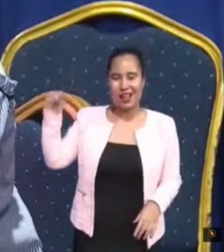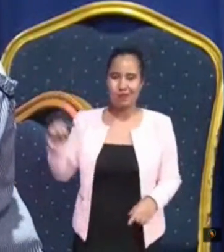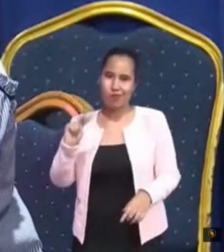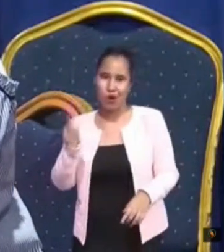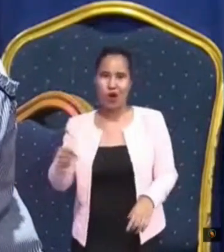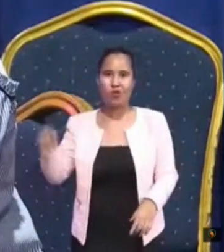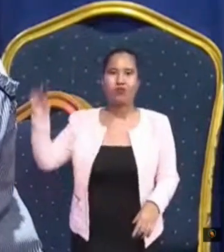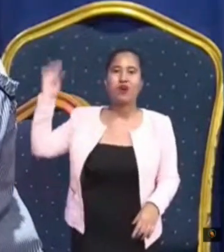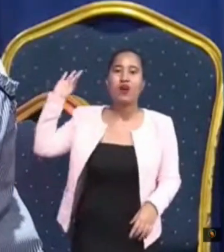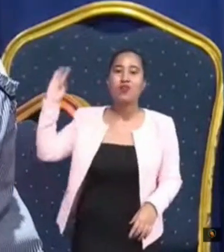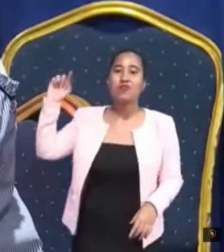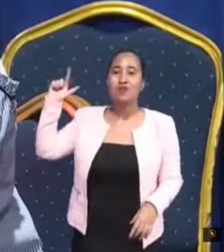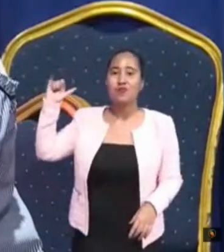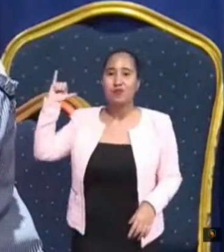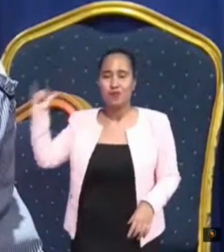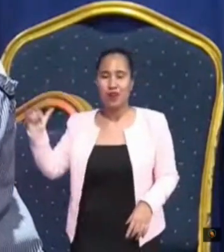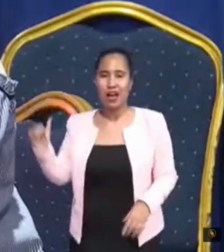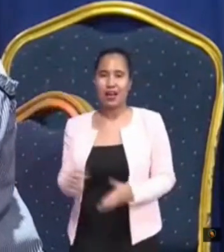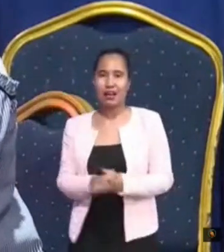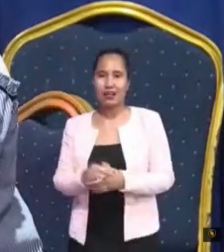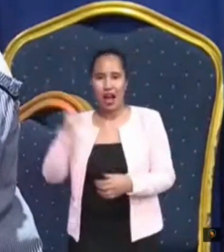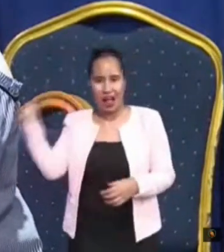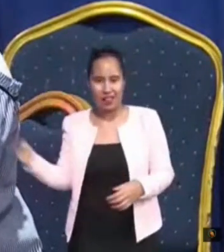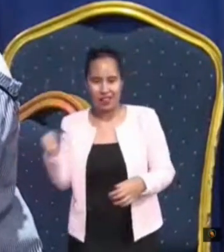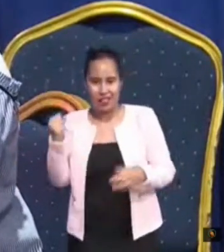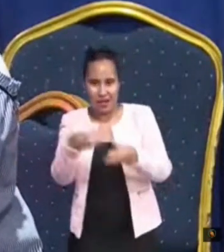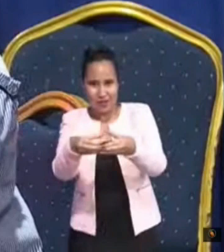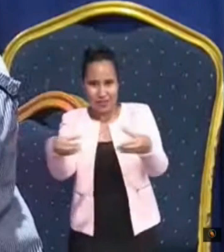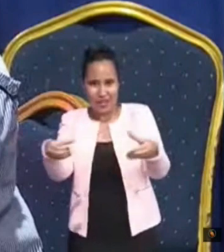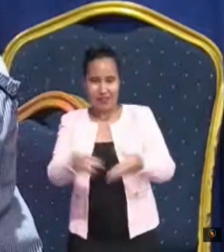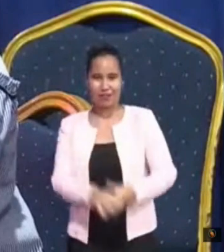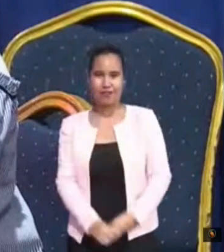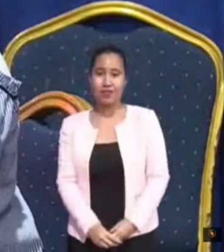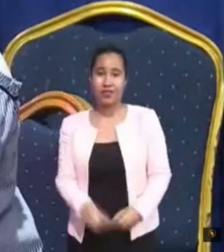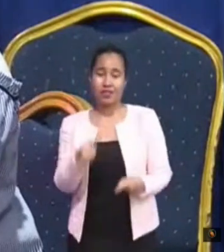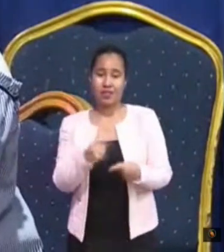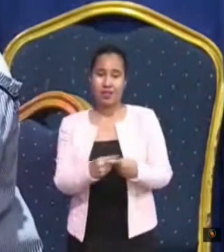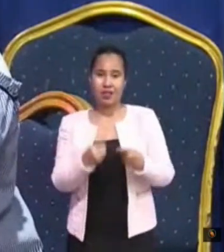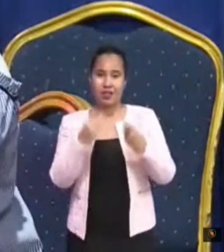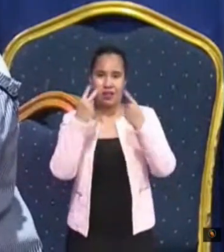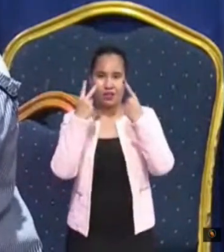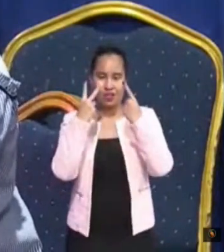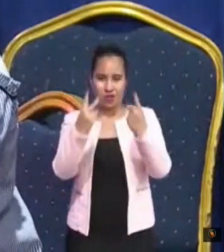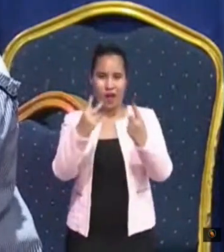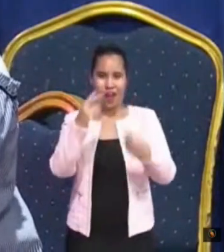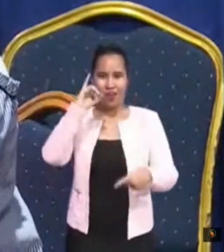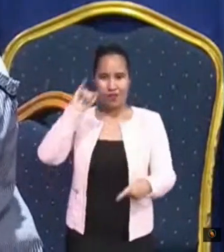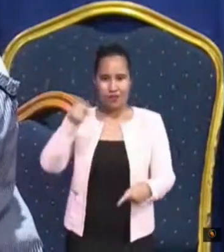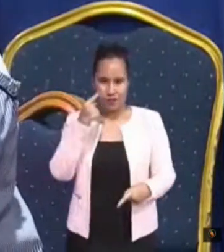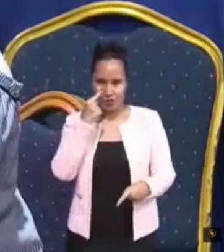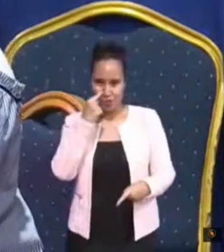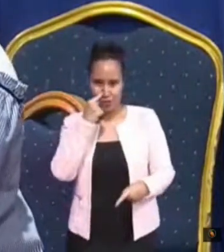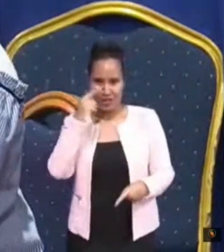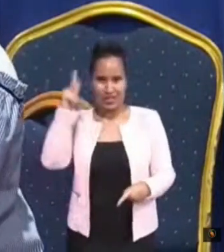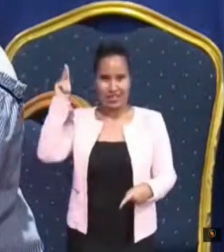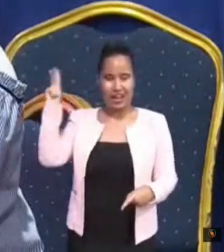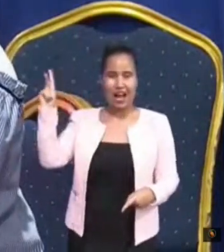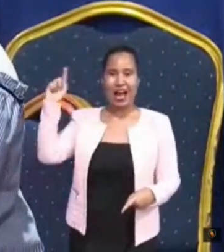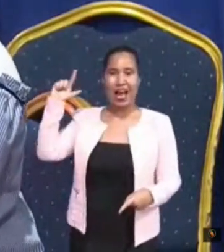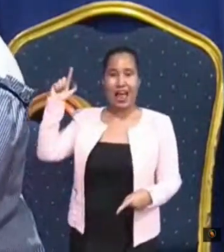Fly Always als daar mogelijkheid daartoe bestaat. En 12 juni hebben wij de KLM uit